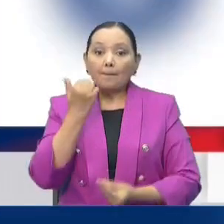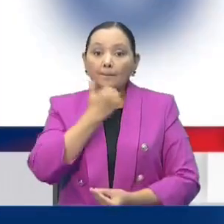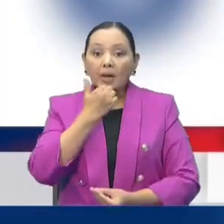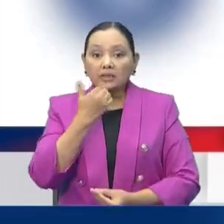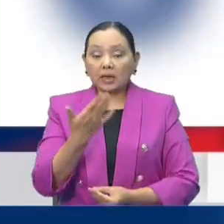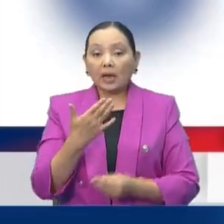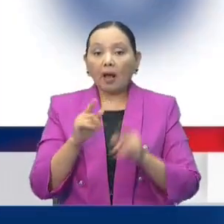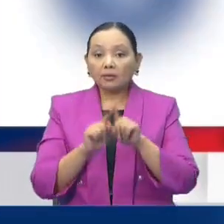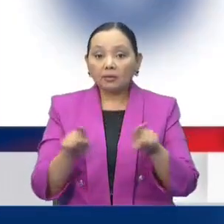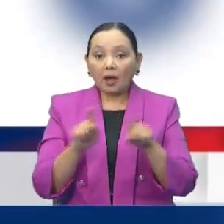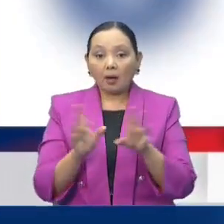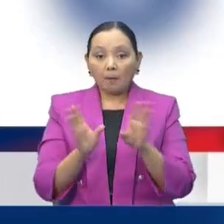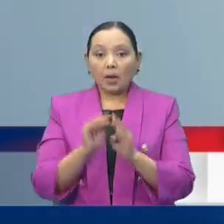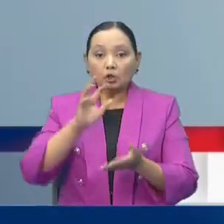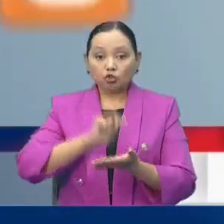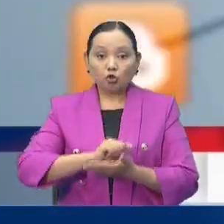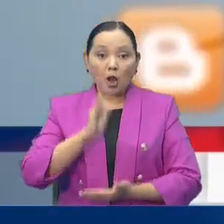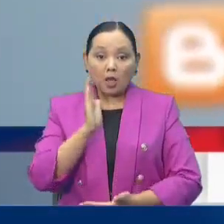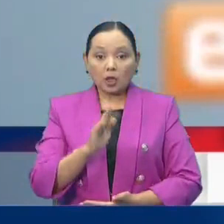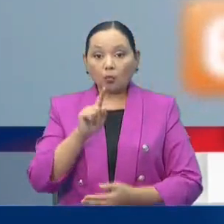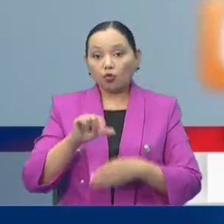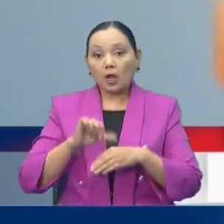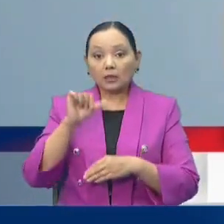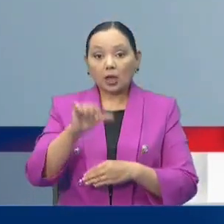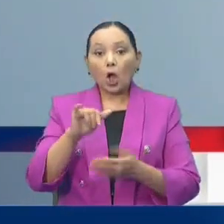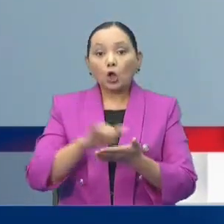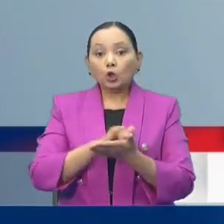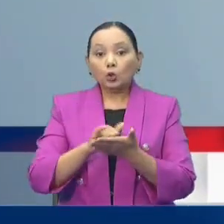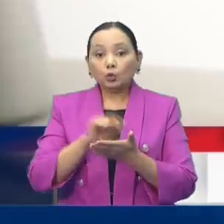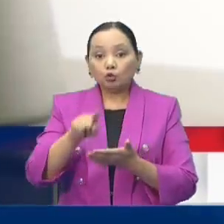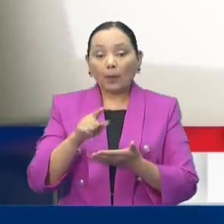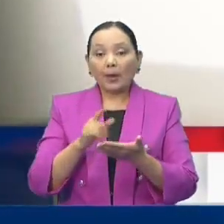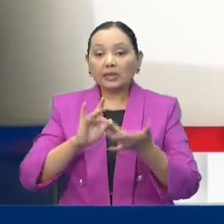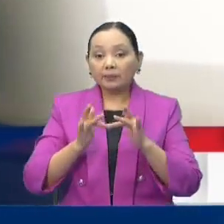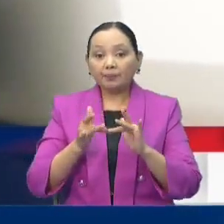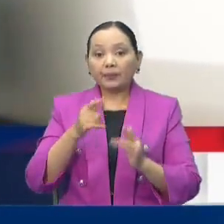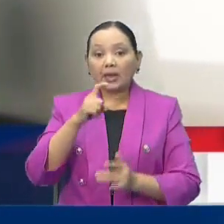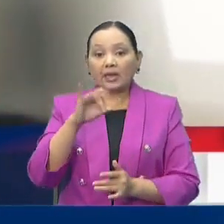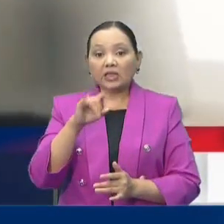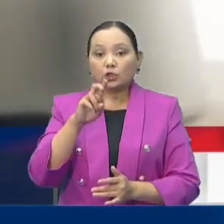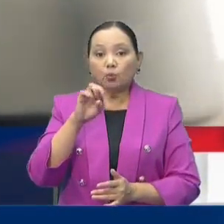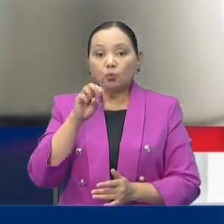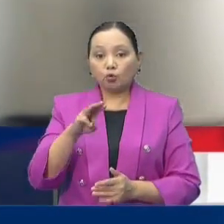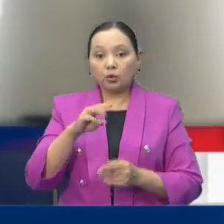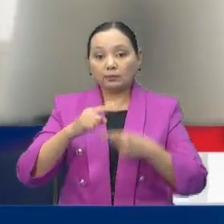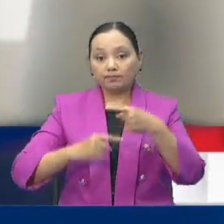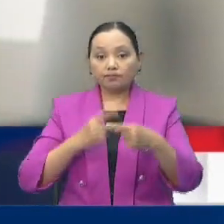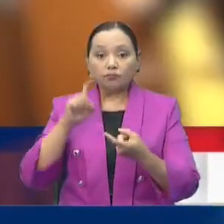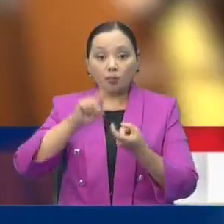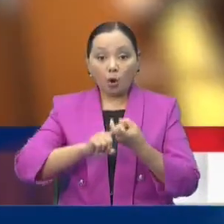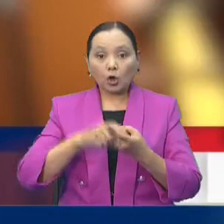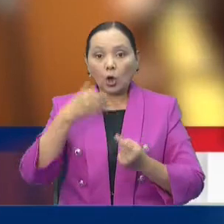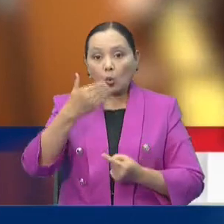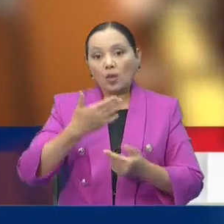materiallarni targ'ib qilish bilan ham shug'ullanadi. Bundan tashqari, YouTube tarmog'idagi Hizbut Tahrir tashkilotining targ'ibotchisi bilan bog'lanib,